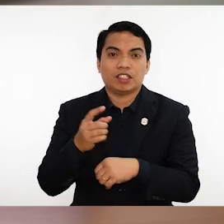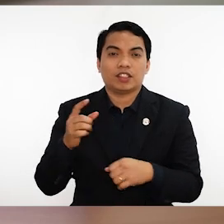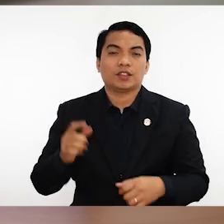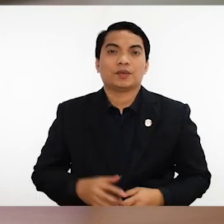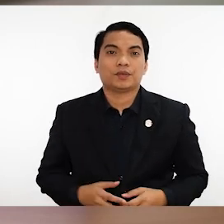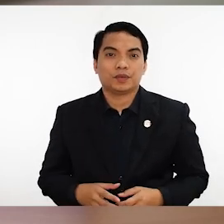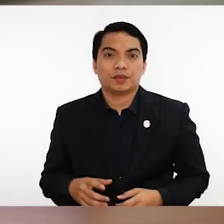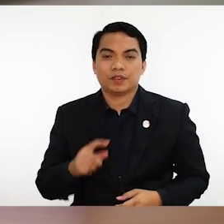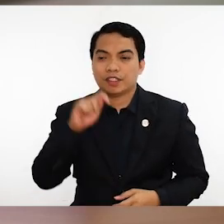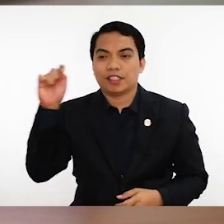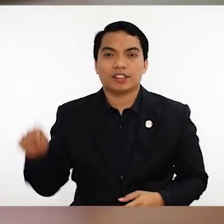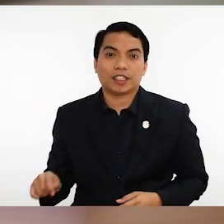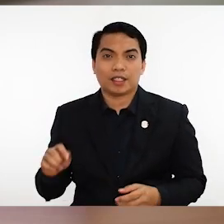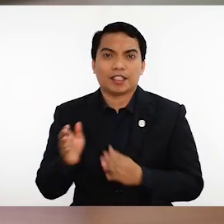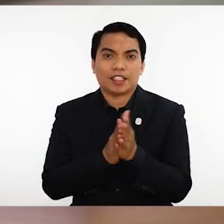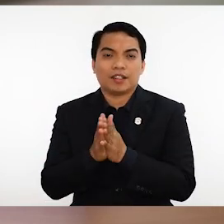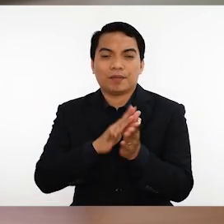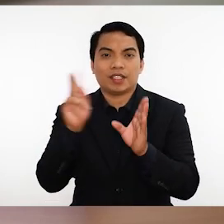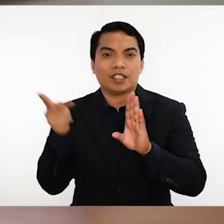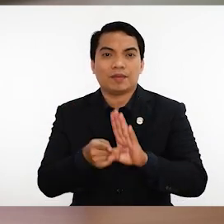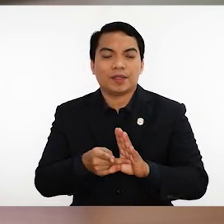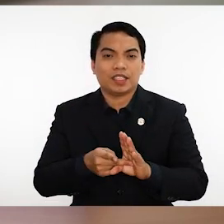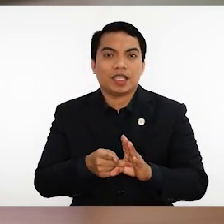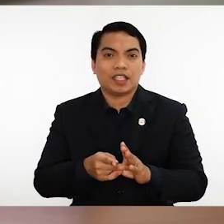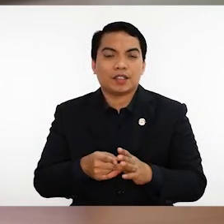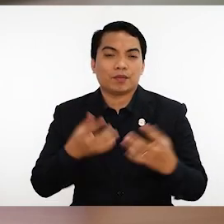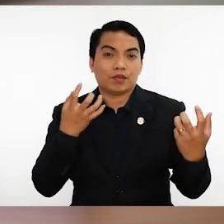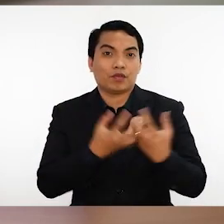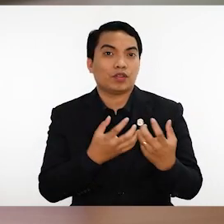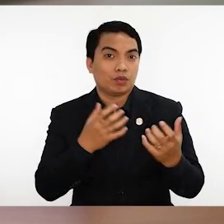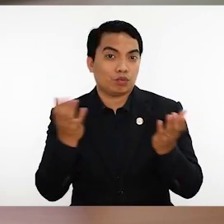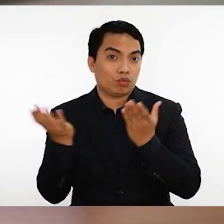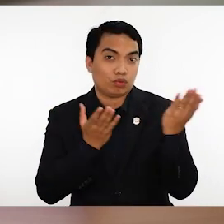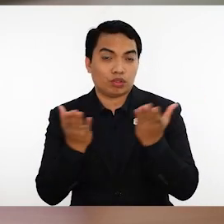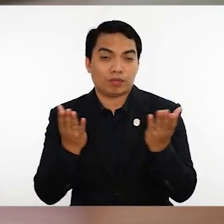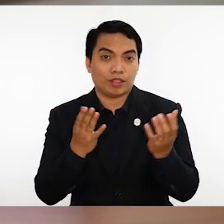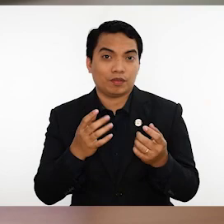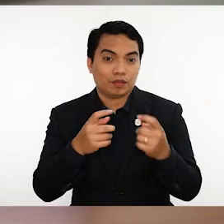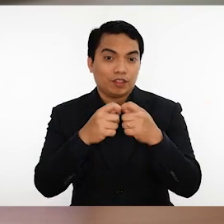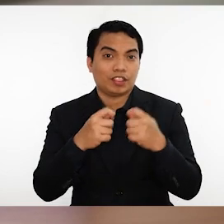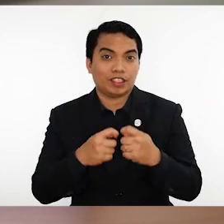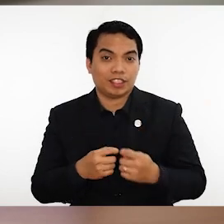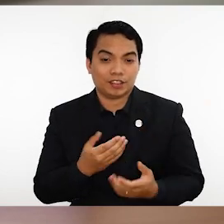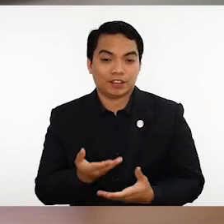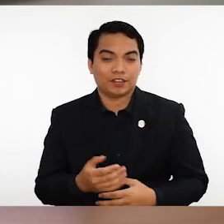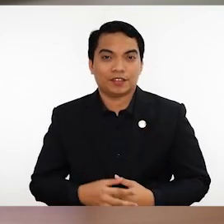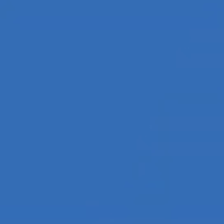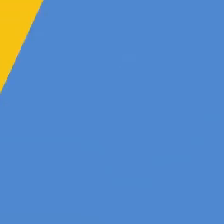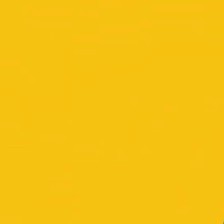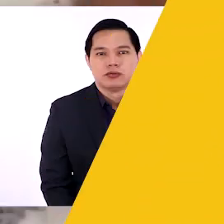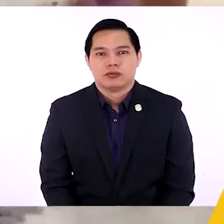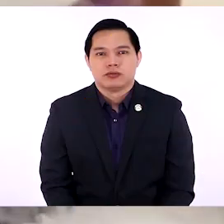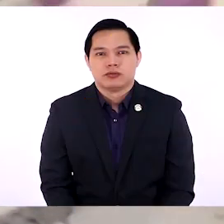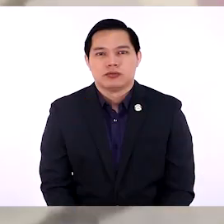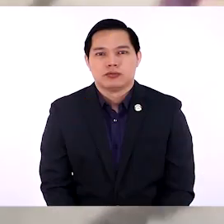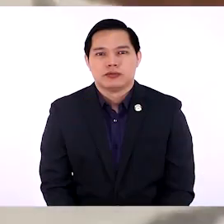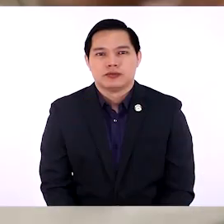District of Texas actively participated in the activity Fit to Serve. Here are the details.